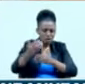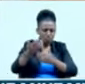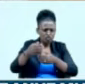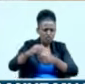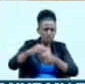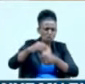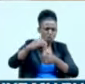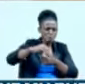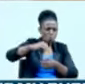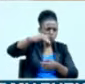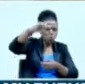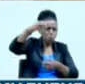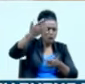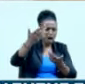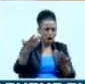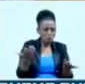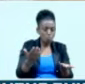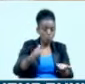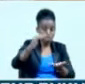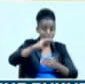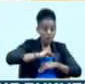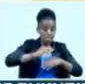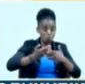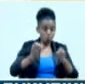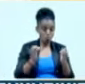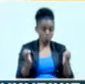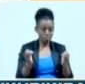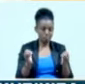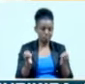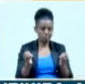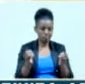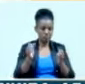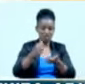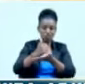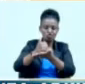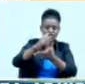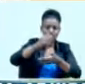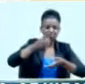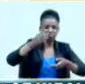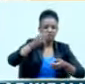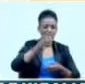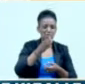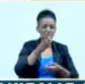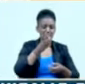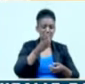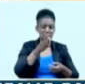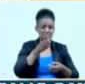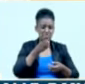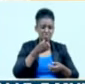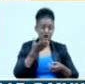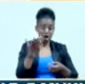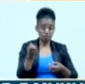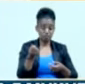gupima uburebure kugira ngo abana bamenye ngo aba bana bafite imikurire ihagije. Dushobora gufasha umudamu nyine kumwumva umwana uko umutima utera,